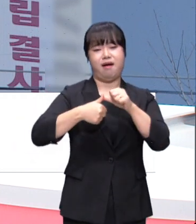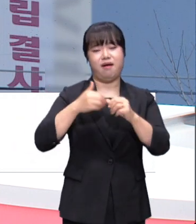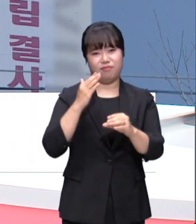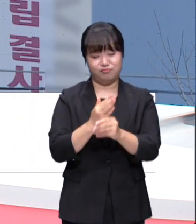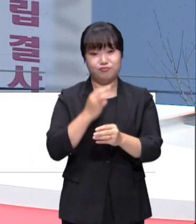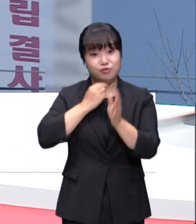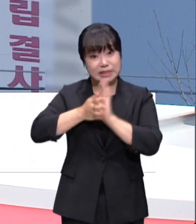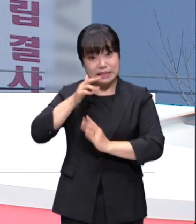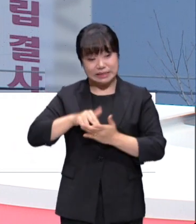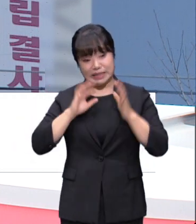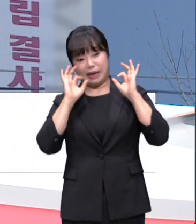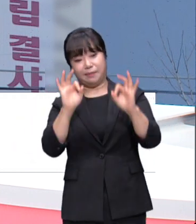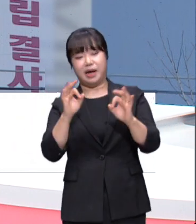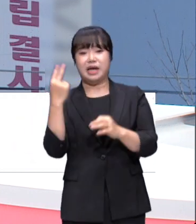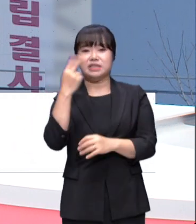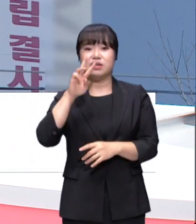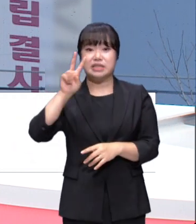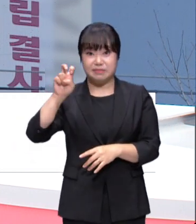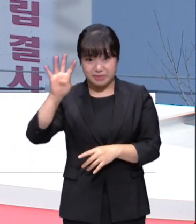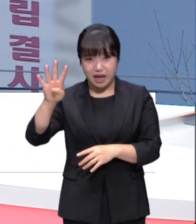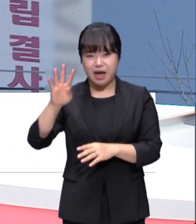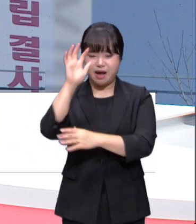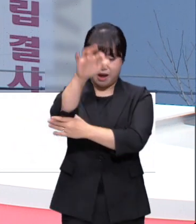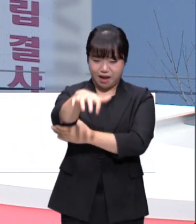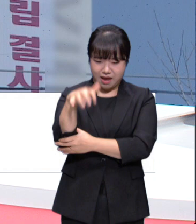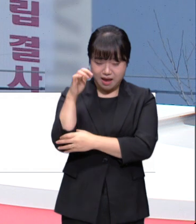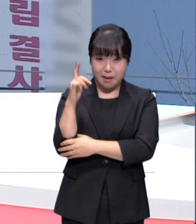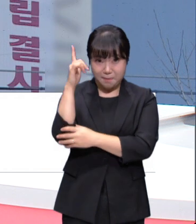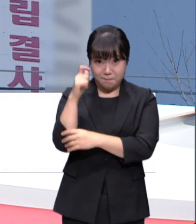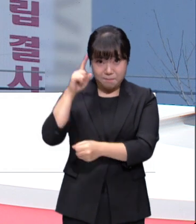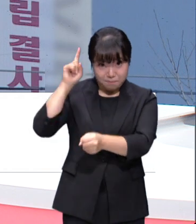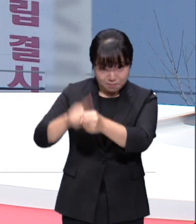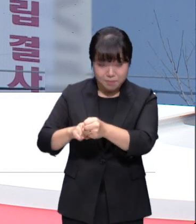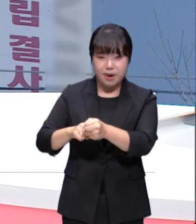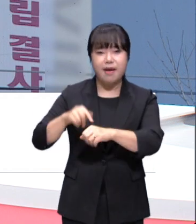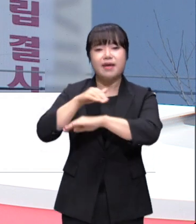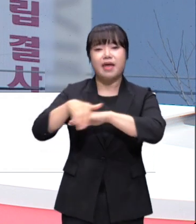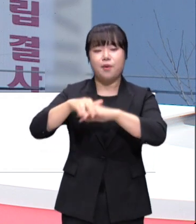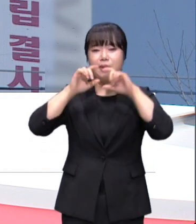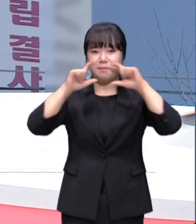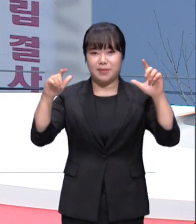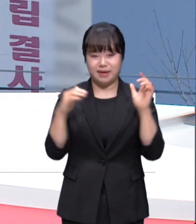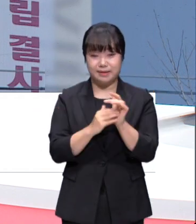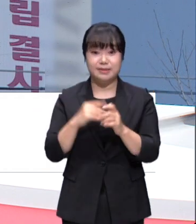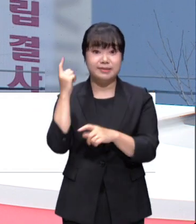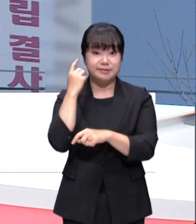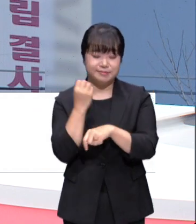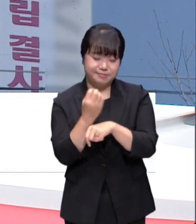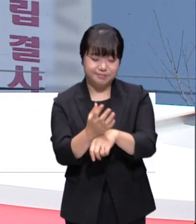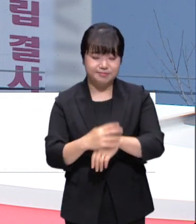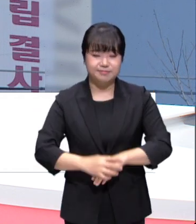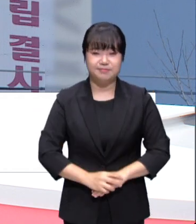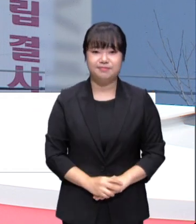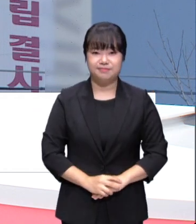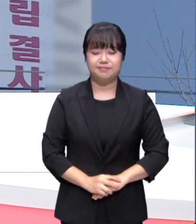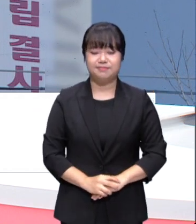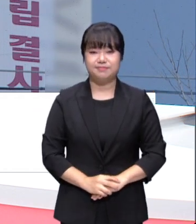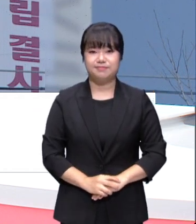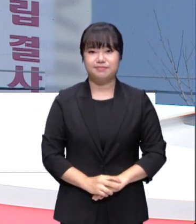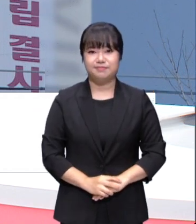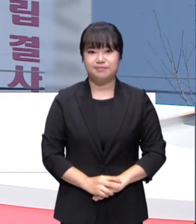가운데 서울시는 2024년 착공을 목표로 한 사업 계획안을 발표했습니다. 김진준 기자가 보도합니다.